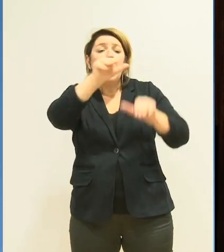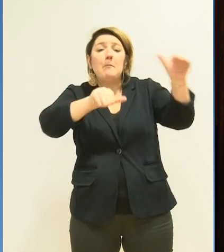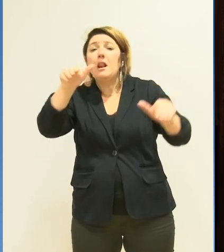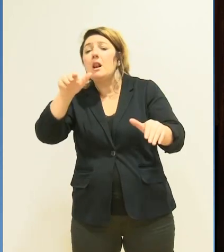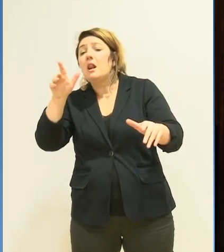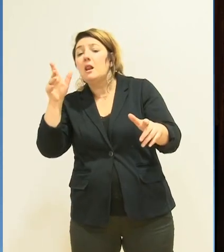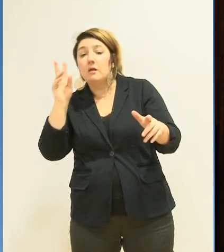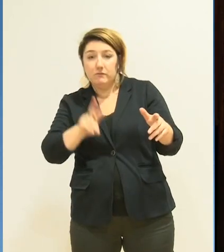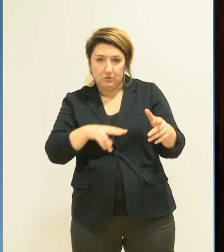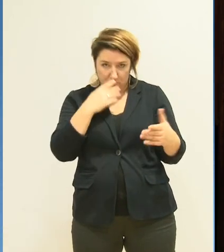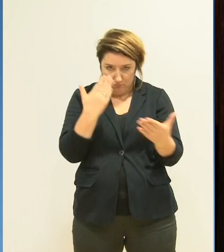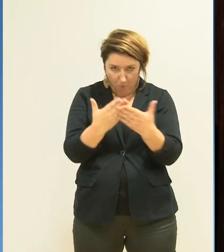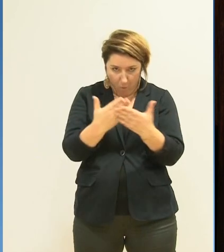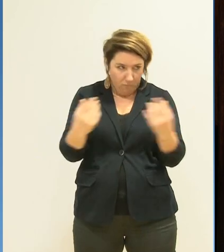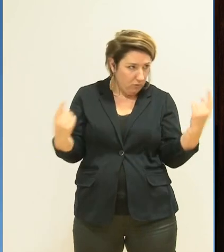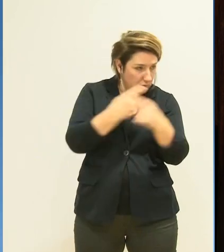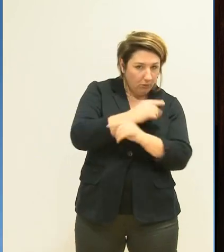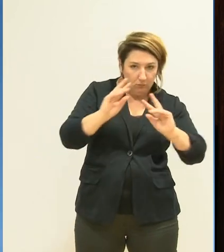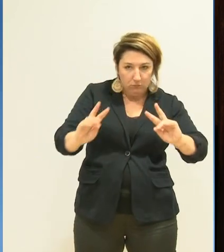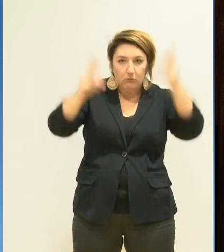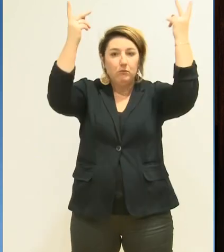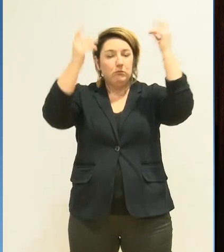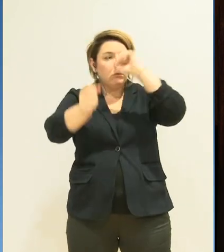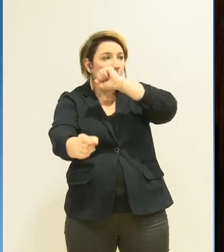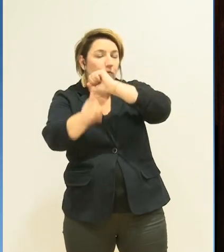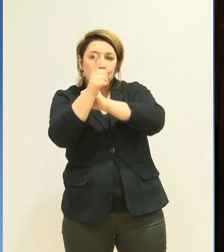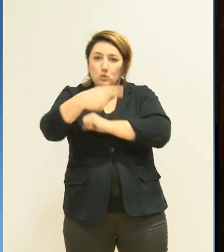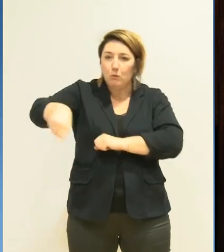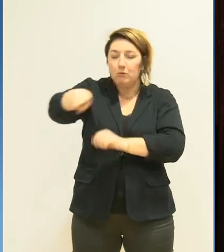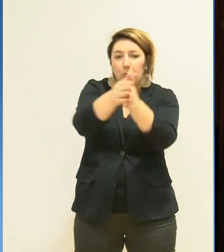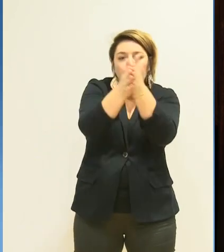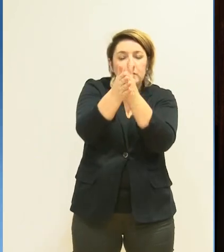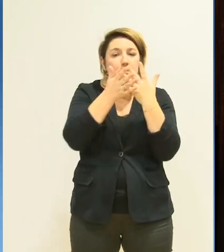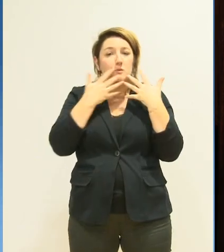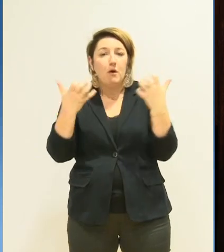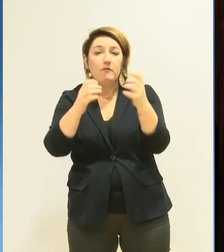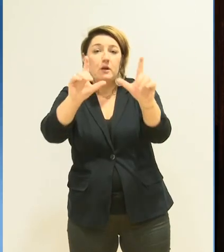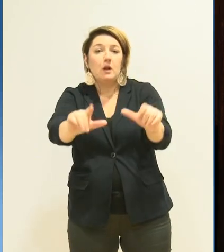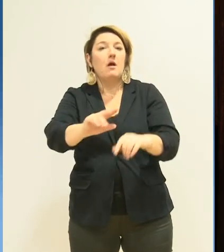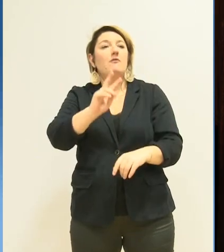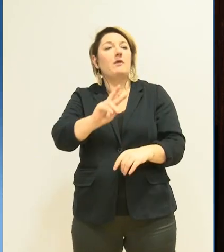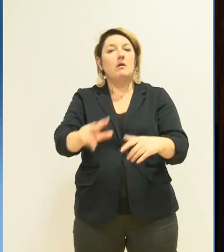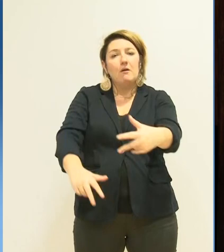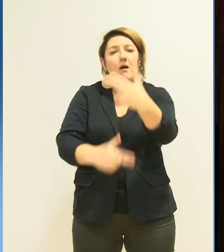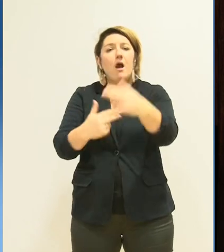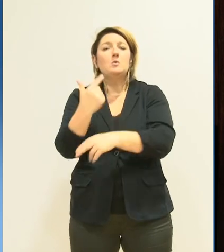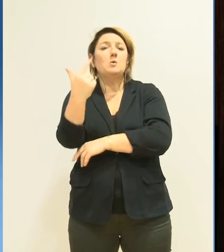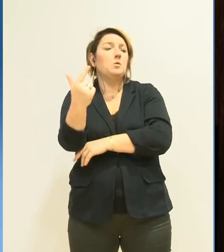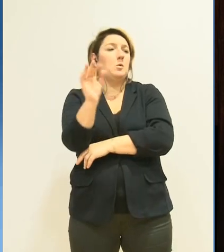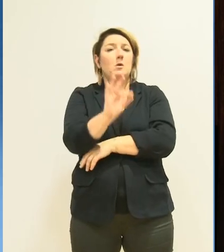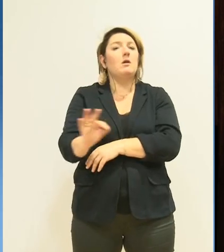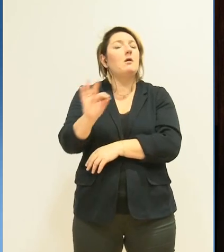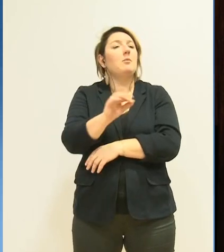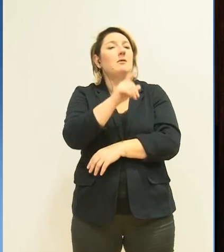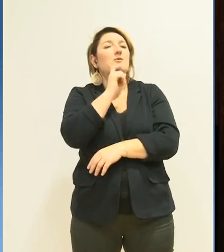contraire la dynamique d'innovation l'envi il n'y aura pas d' acte 2 de cet appel à projets comme ça a